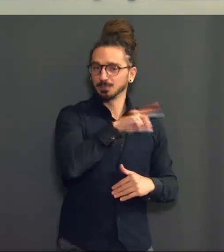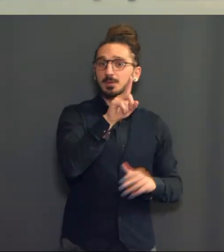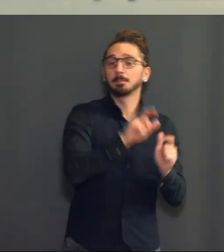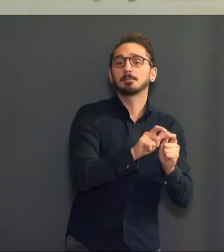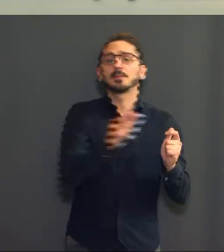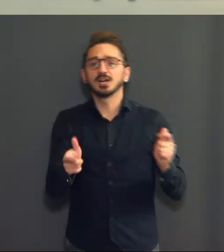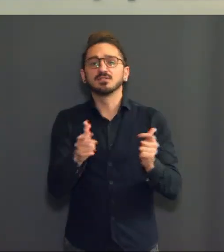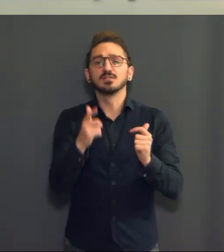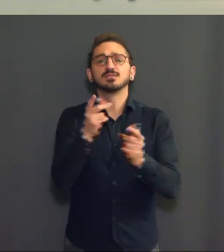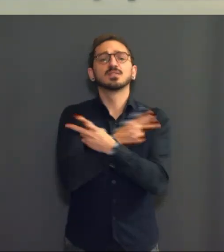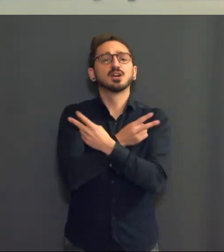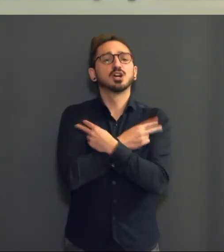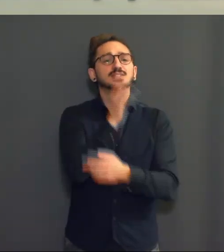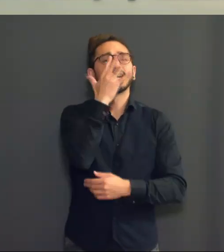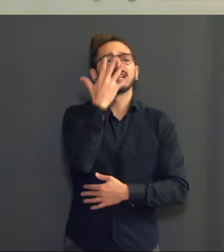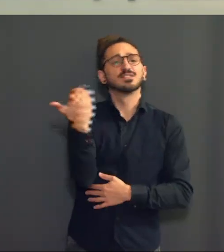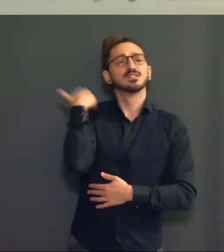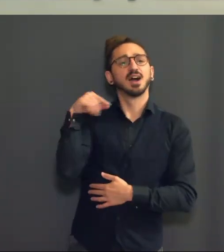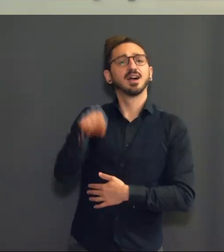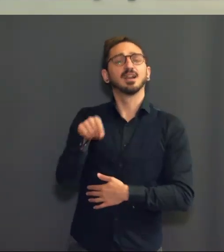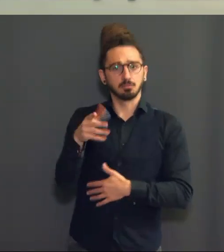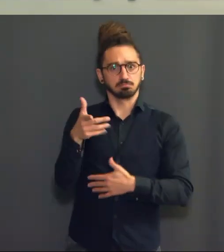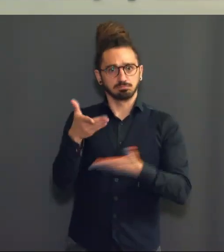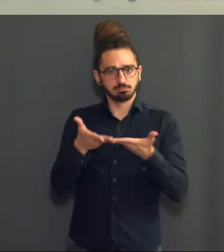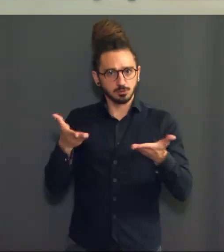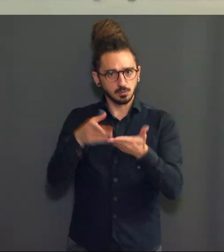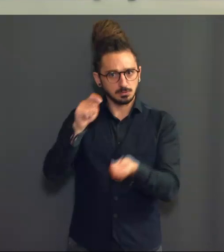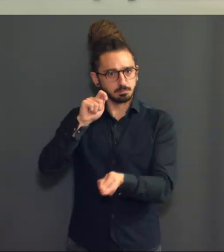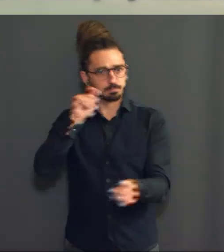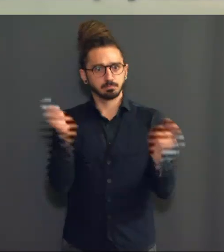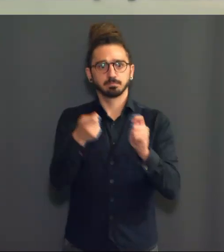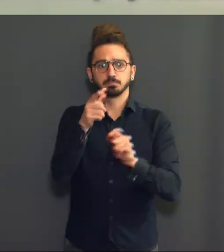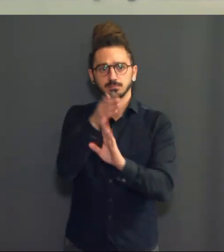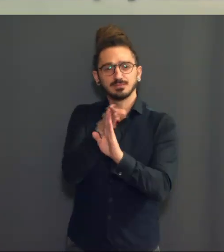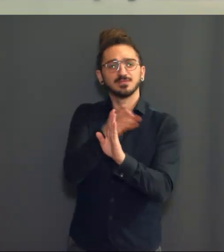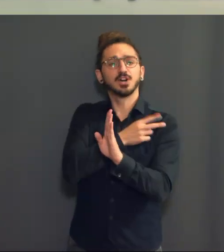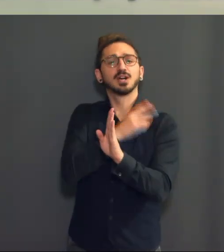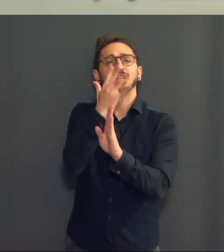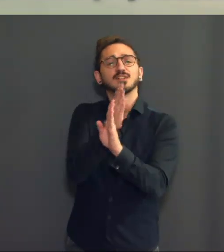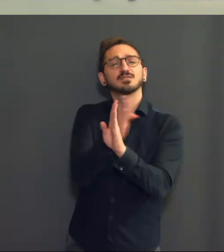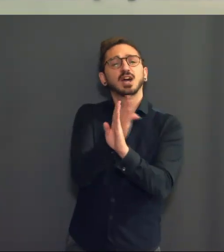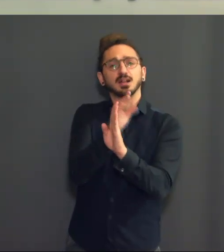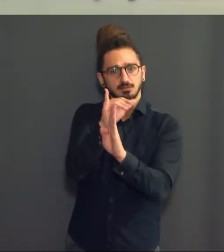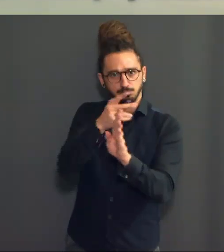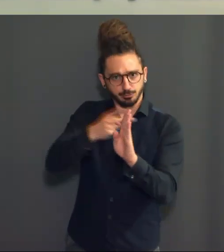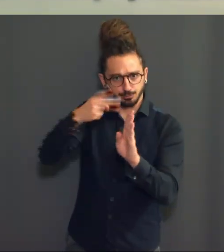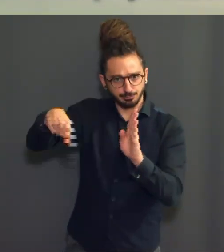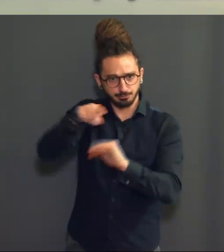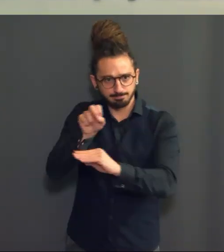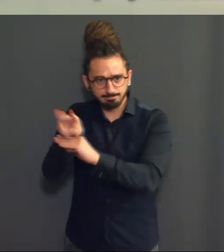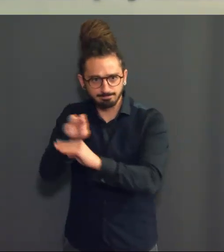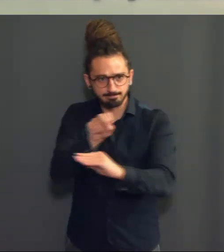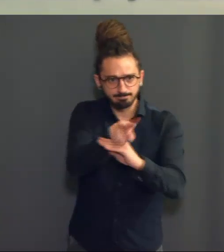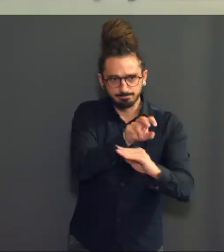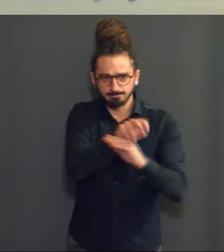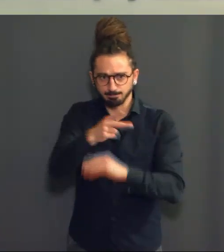petit revirement puisque nous avons là, à partir de là, constaté une légère diminution du temps passé à la maison avec